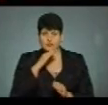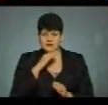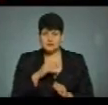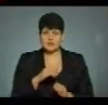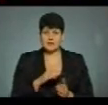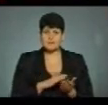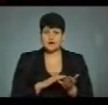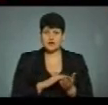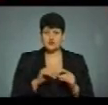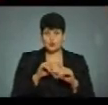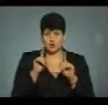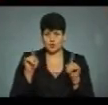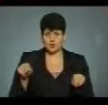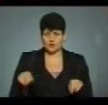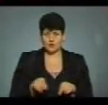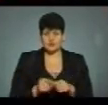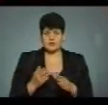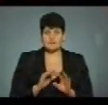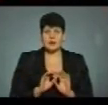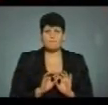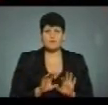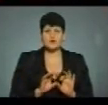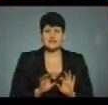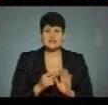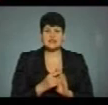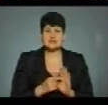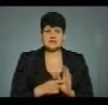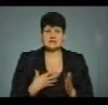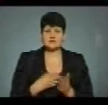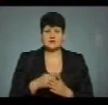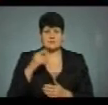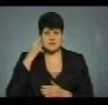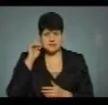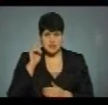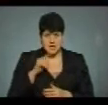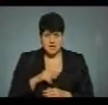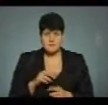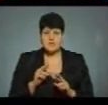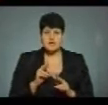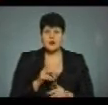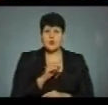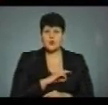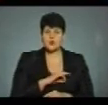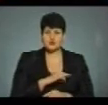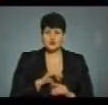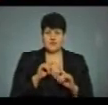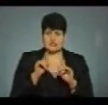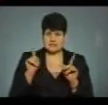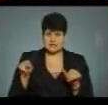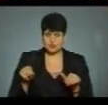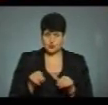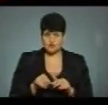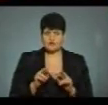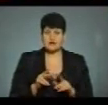магічної дошки, де вона поділиться своїми знаннями, як користуватися дошкою,